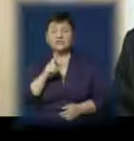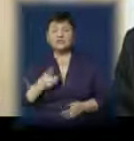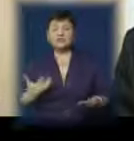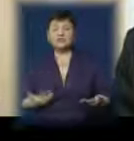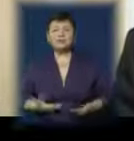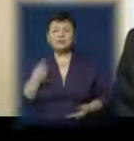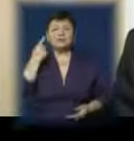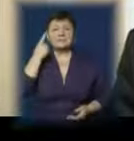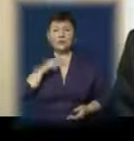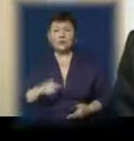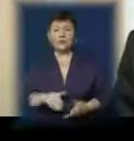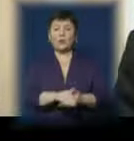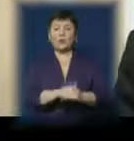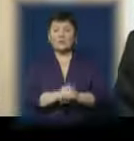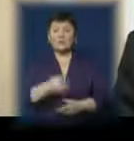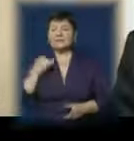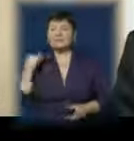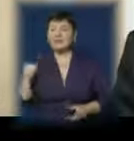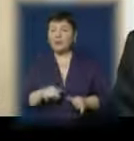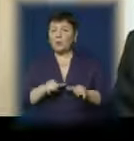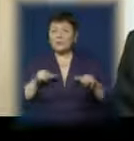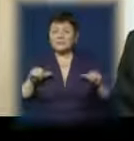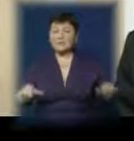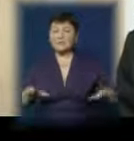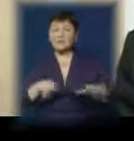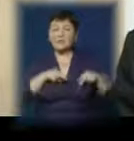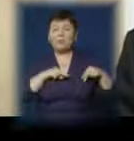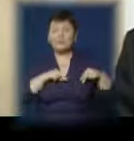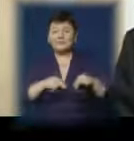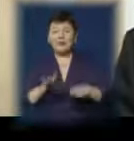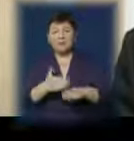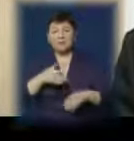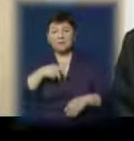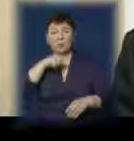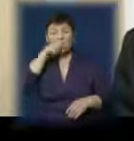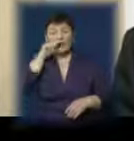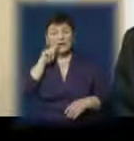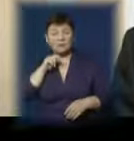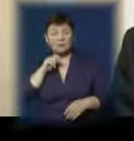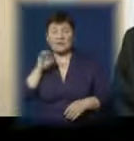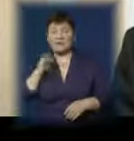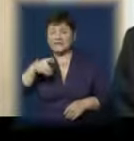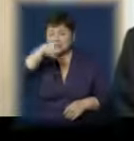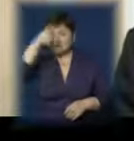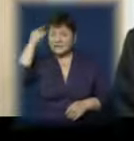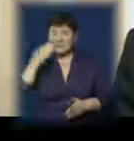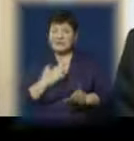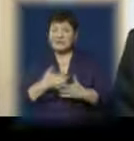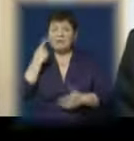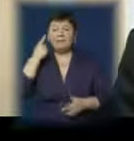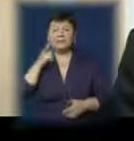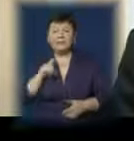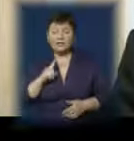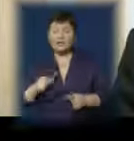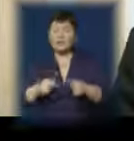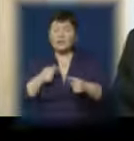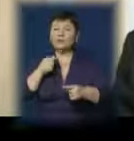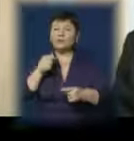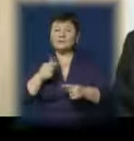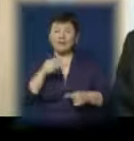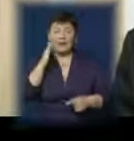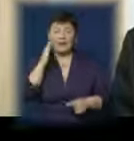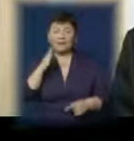життєздатні організації, які зацікавлені у розвитку співпраці між Україною та Словаччиною. Маю надію, що цей потенціал ми в майбутньому